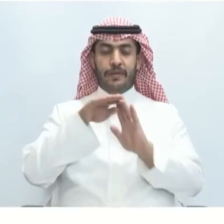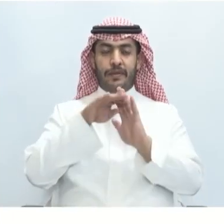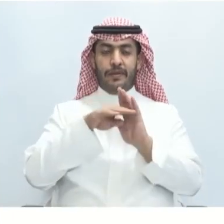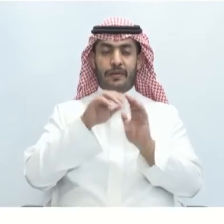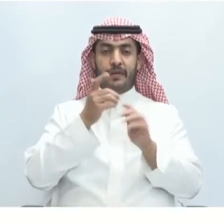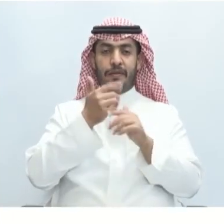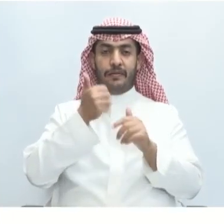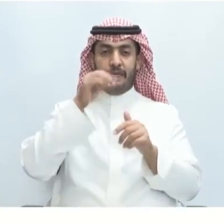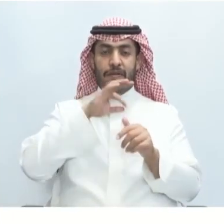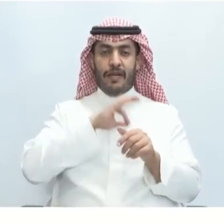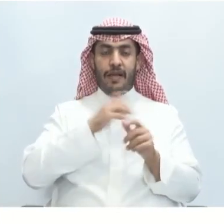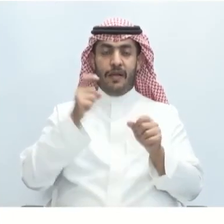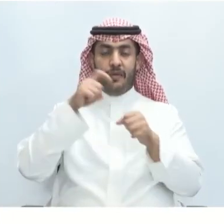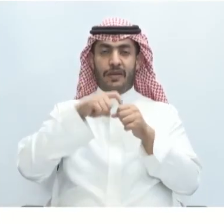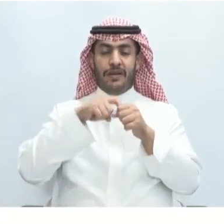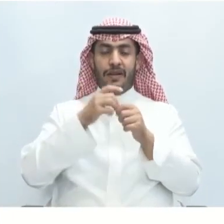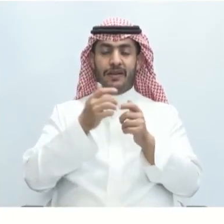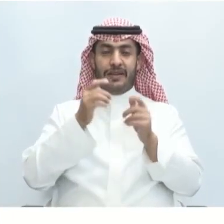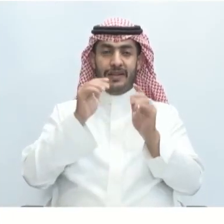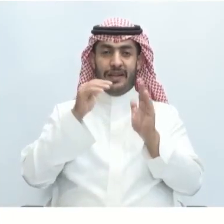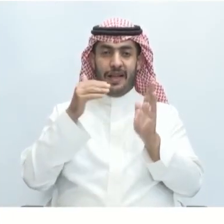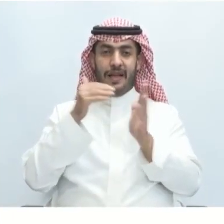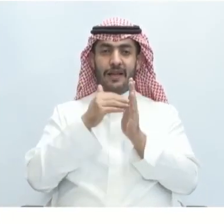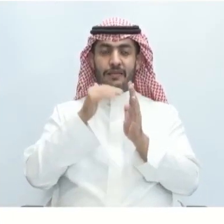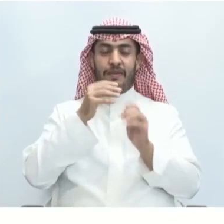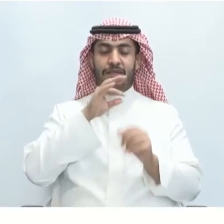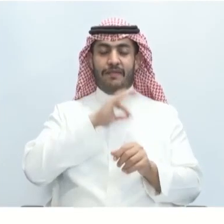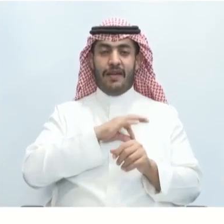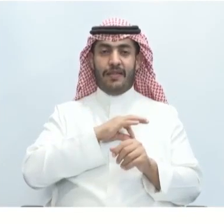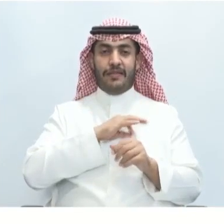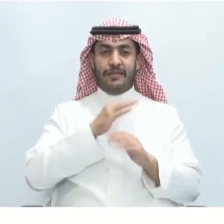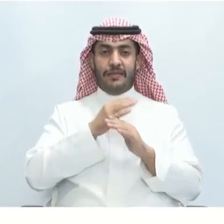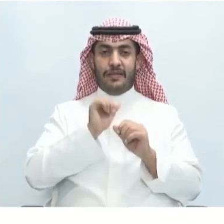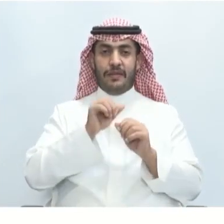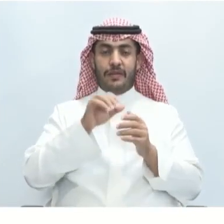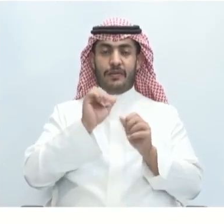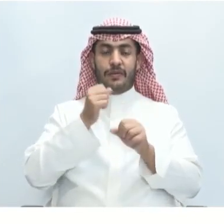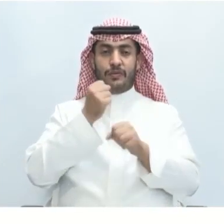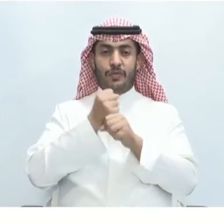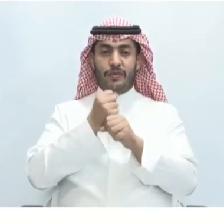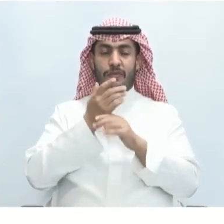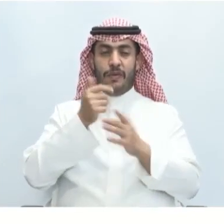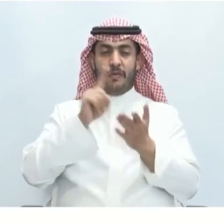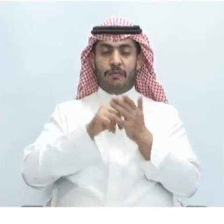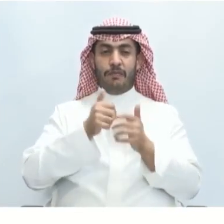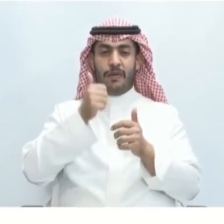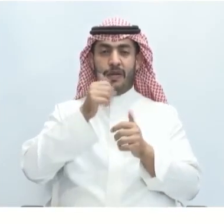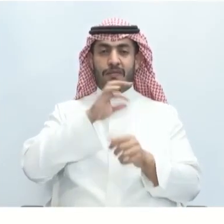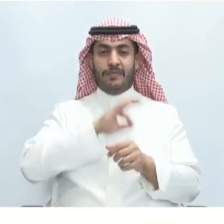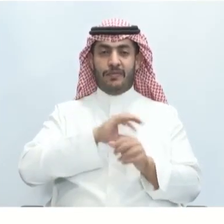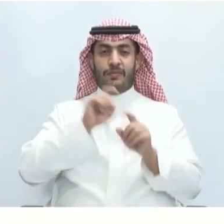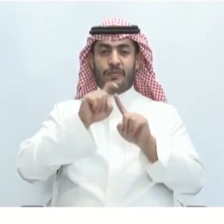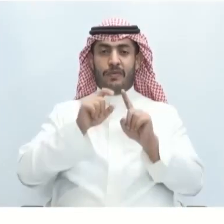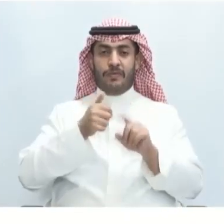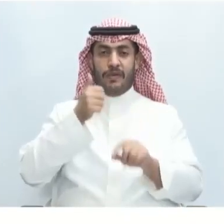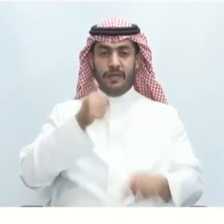الاثار لكي نصل الى اقصى استفاده من الموارد وبالتالي يتحقق افضل ربح